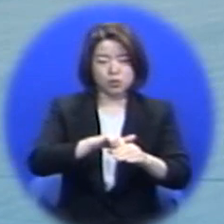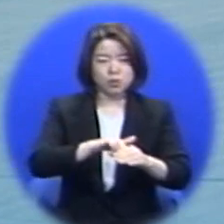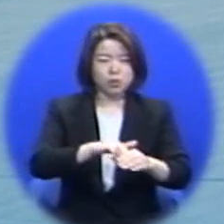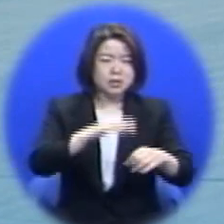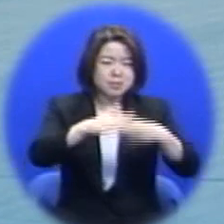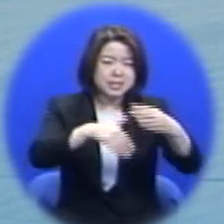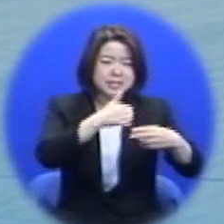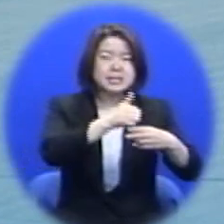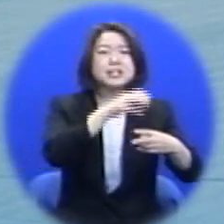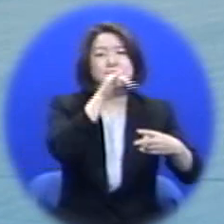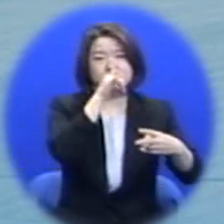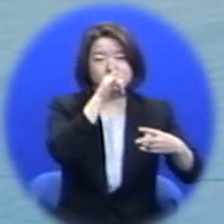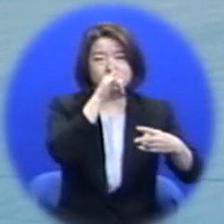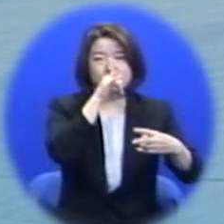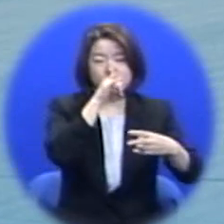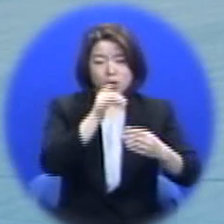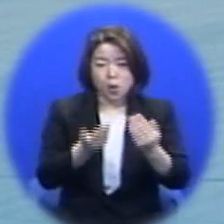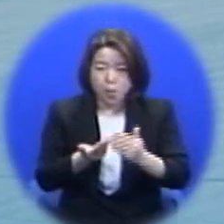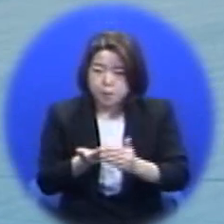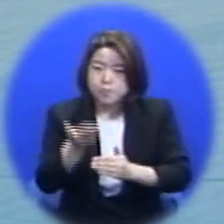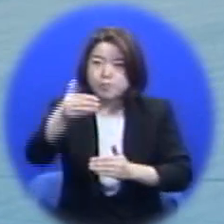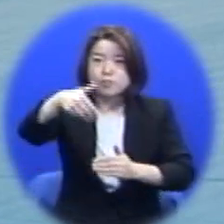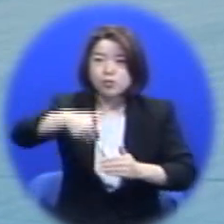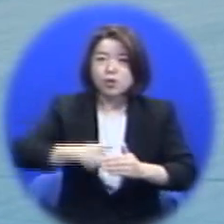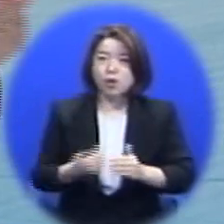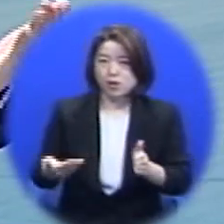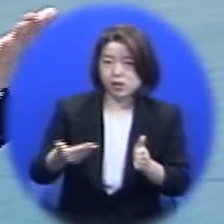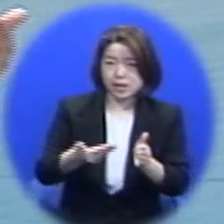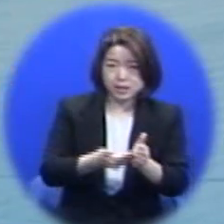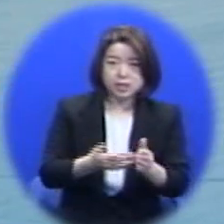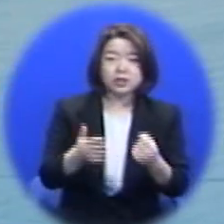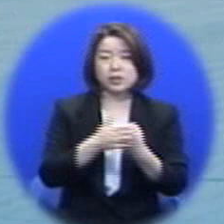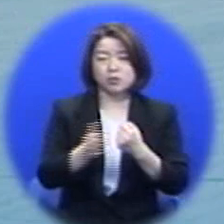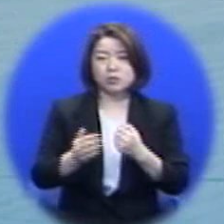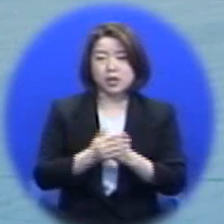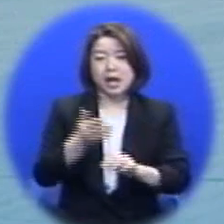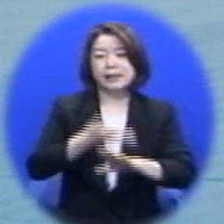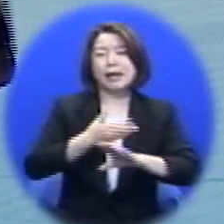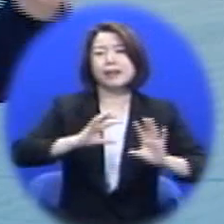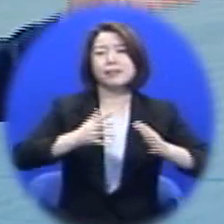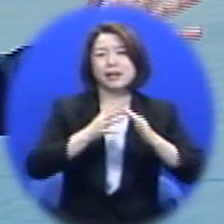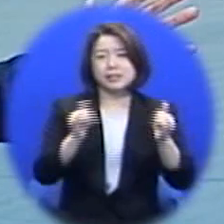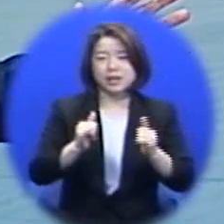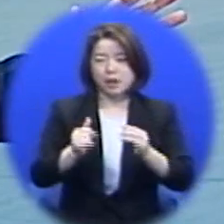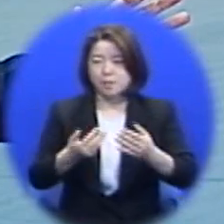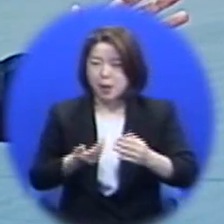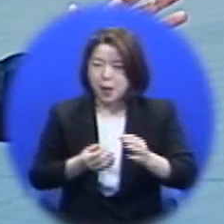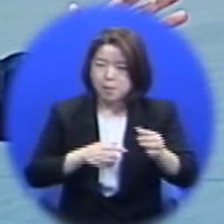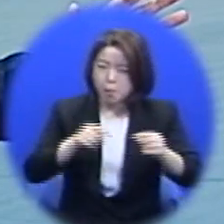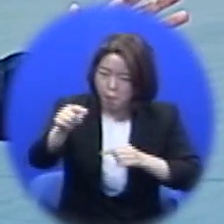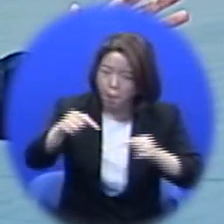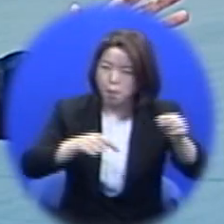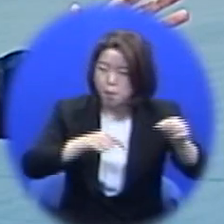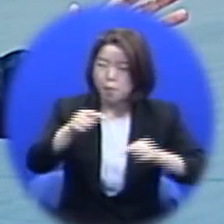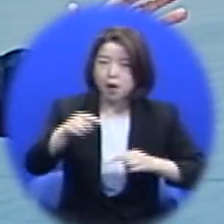때문에 외국 선원들이 수도 없이 오고 가면서 완전한